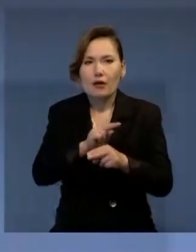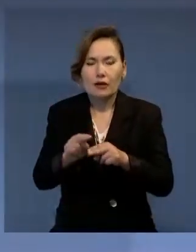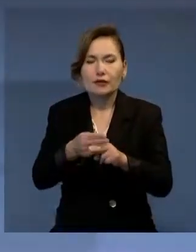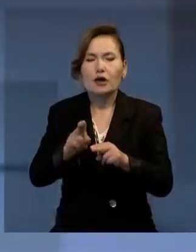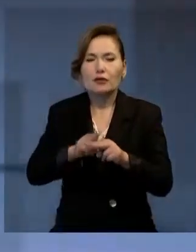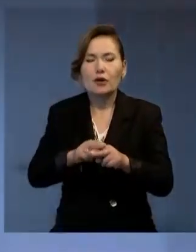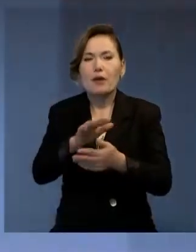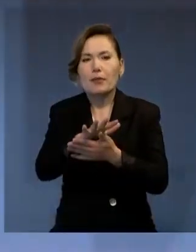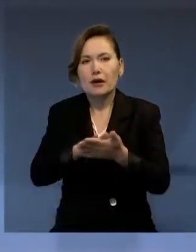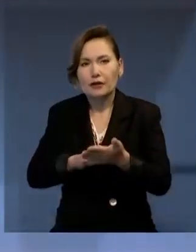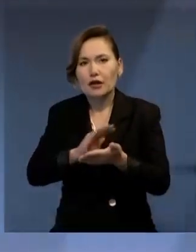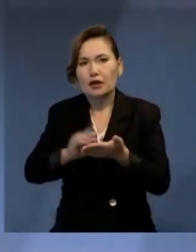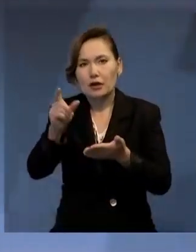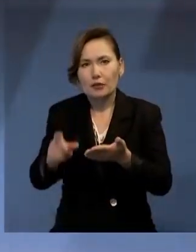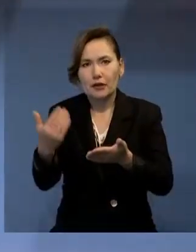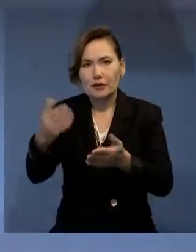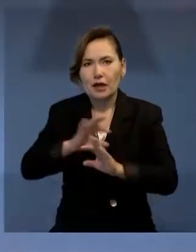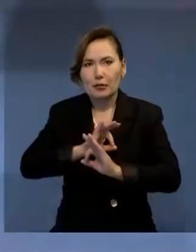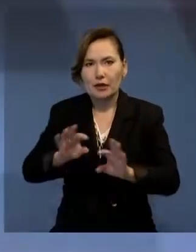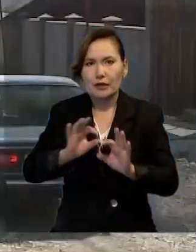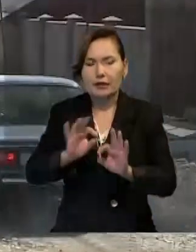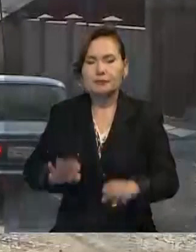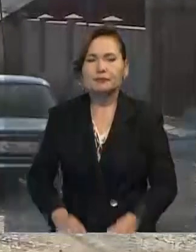екен, жолшылар қай межеге жетті? Тілшімізден білейік.